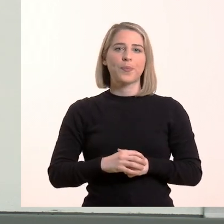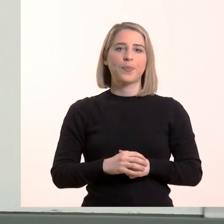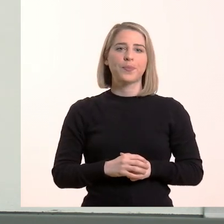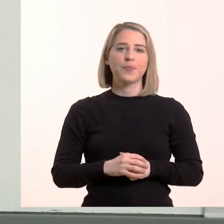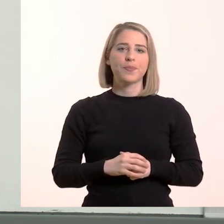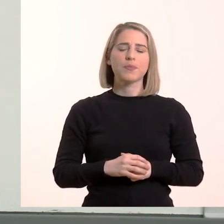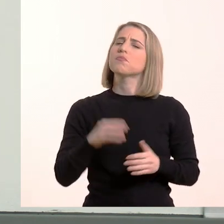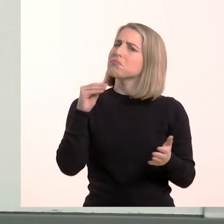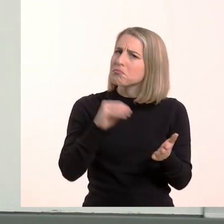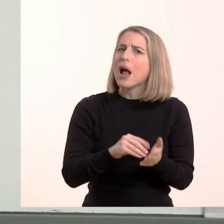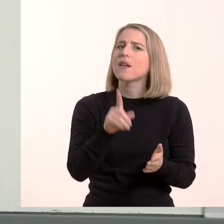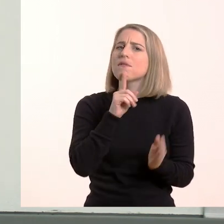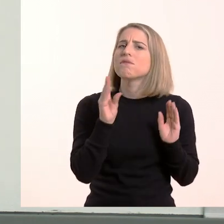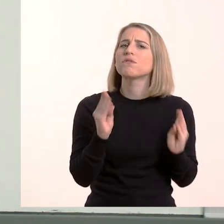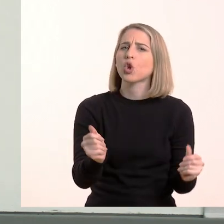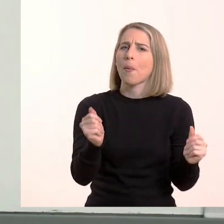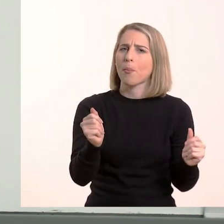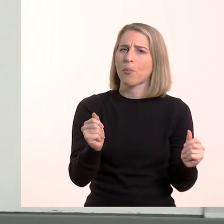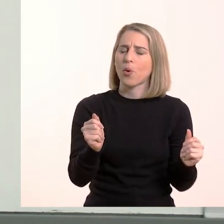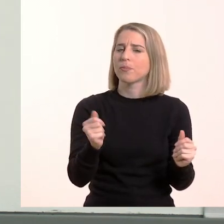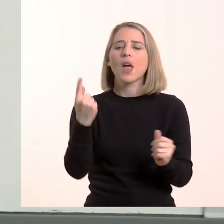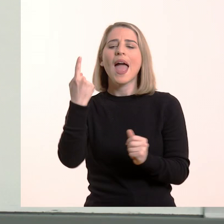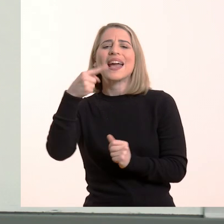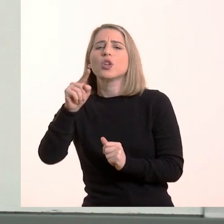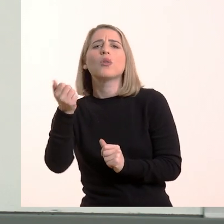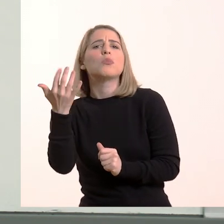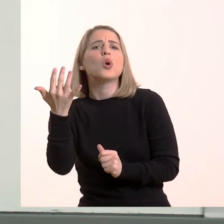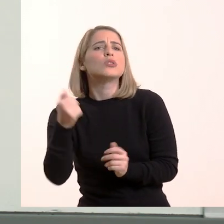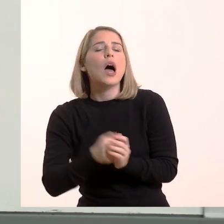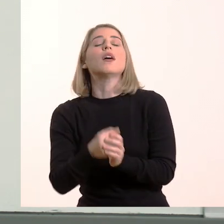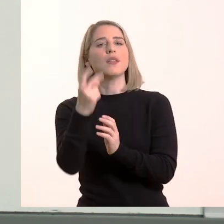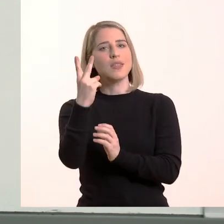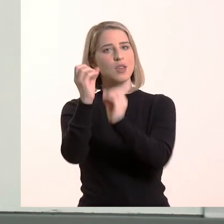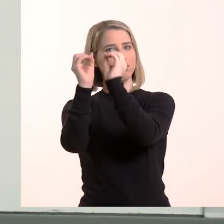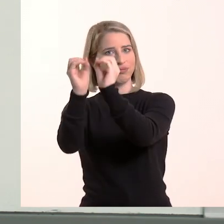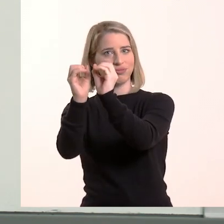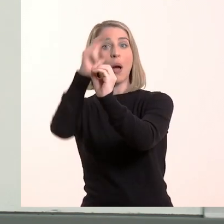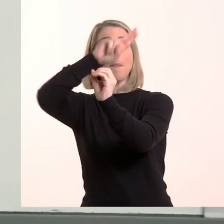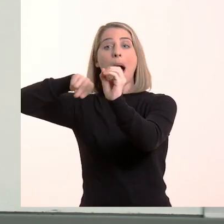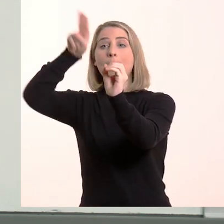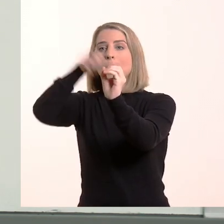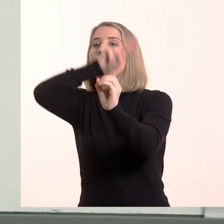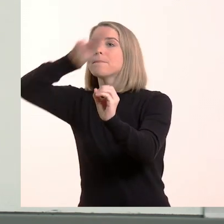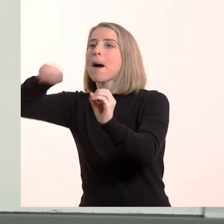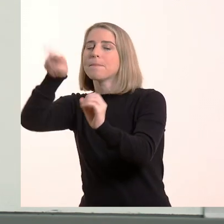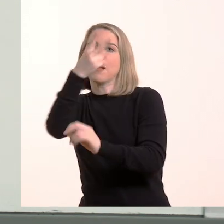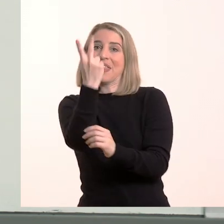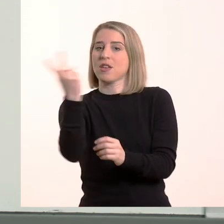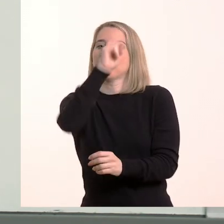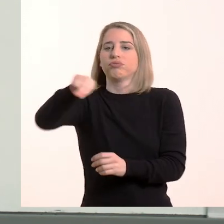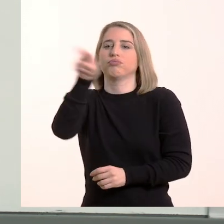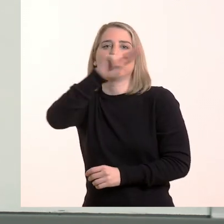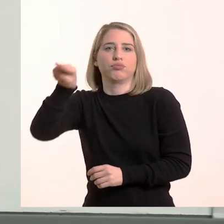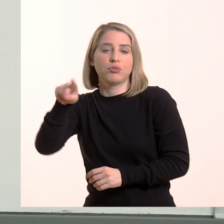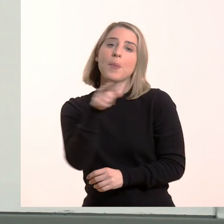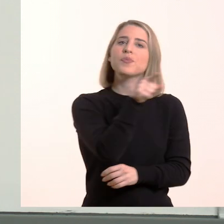Ξανά το ίδιο. Πόσα μηδενικά έχει το 100? 2. Βλέπετε πόσο εύκολο είναι. 2 μηδενικά σβήνω από εδώ, 2 μηδενικά